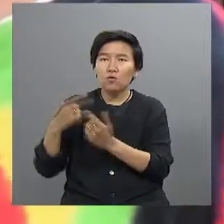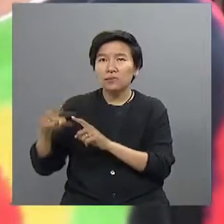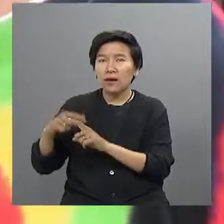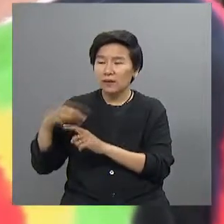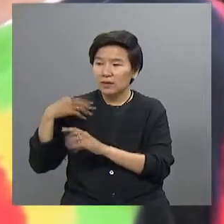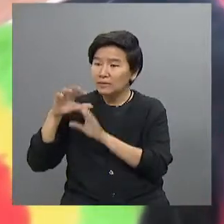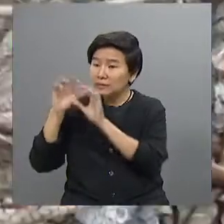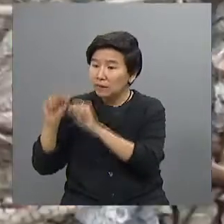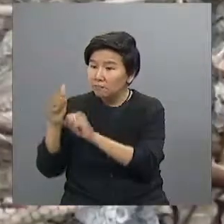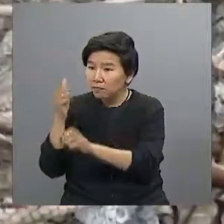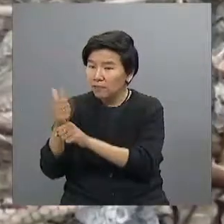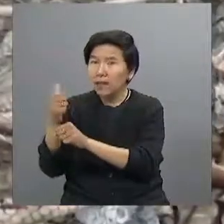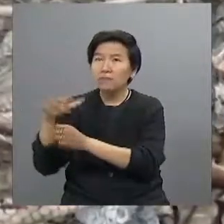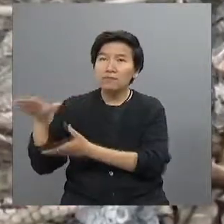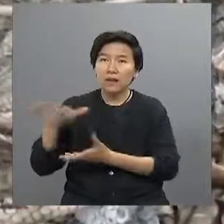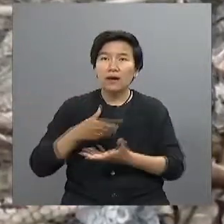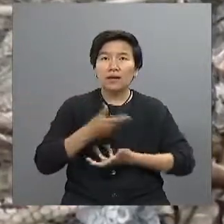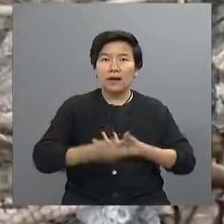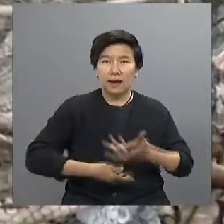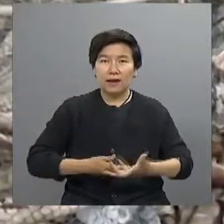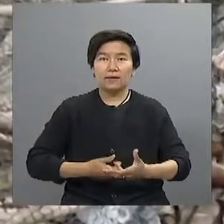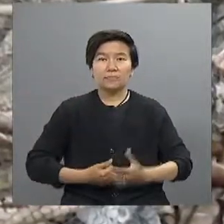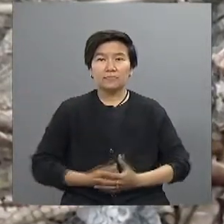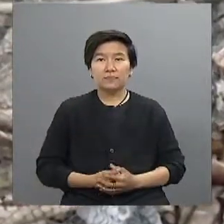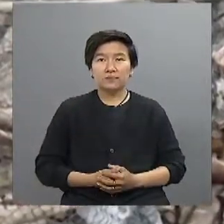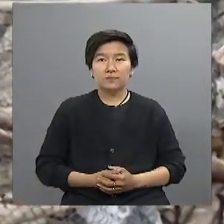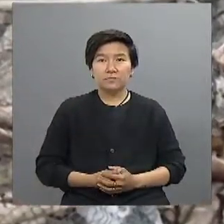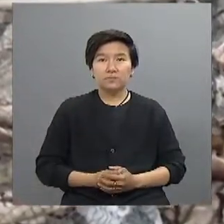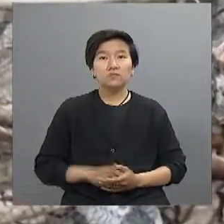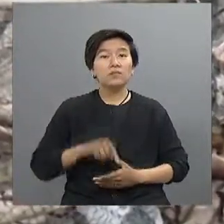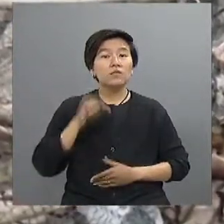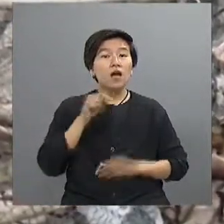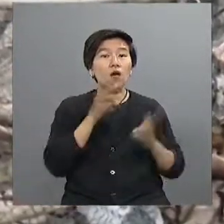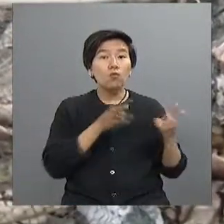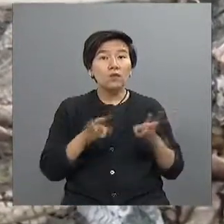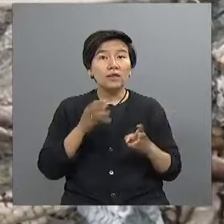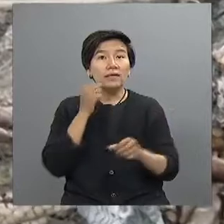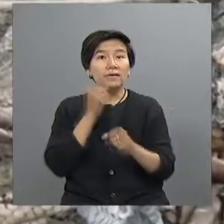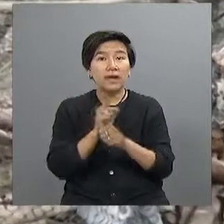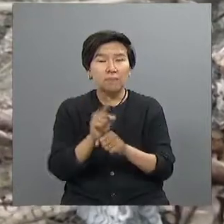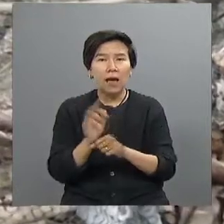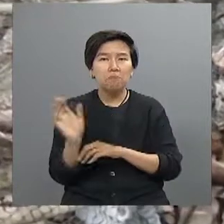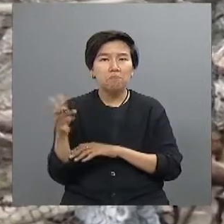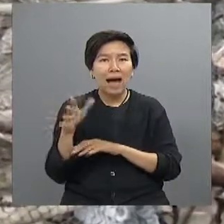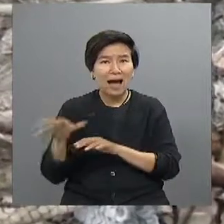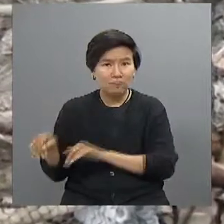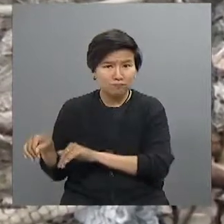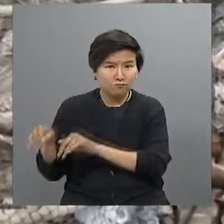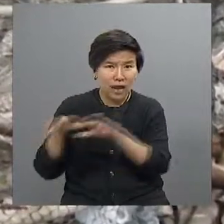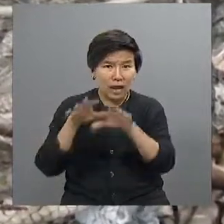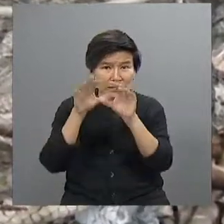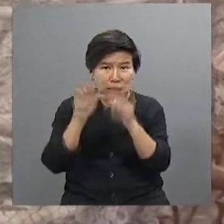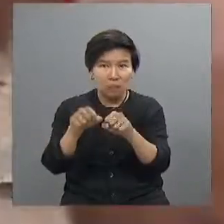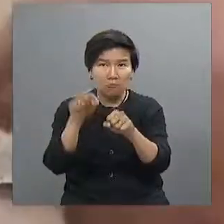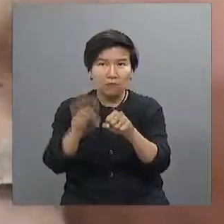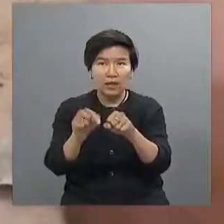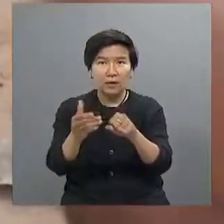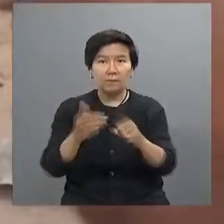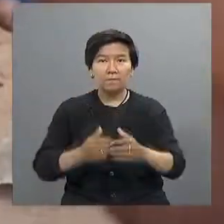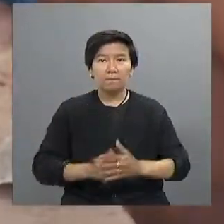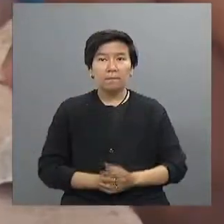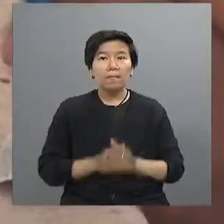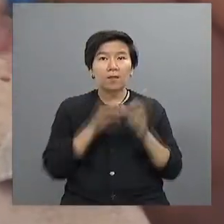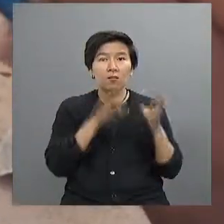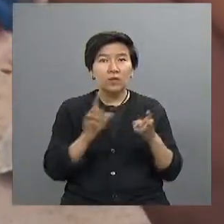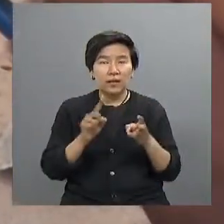กรอะไรแบบนี ้สำหรับวิธีการทำประมงของชาวเลราวัยบริเวณนี้จะเป็นประมงขนาด